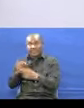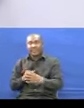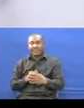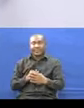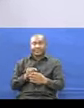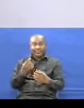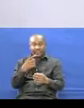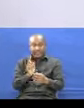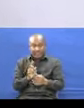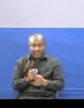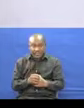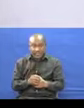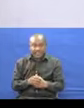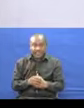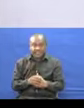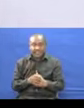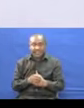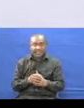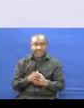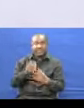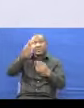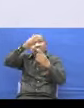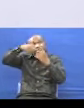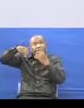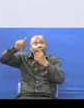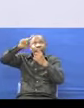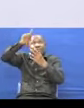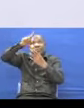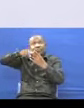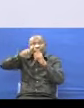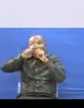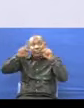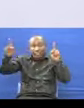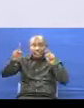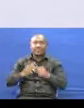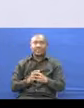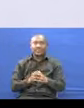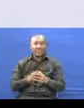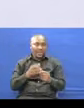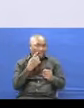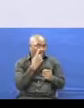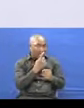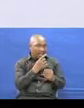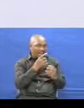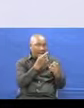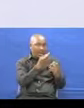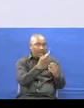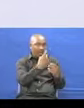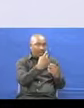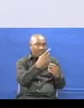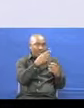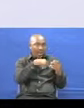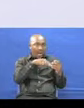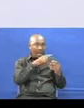Weka hivi. Namba weka hivi. Alafu sasa angalia duara la kwanza lina sehemu